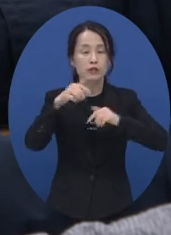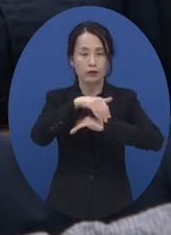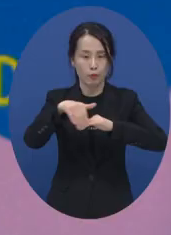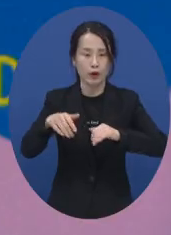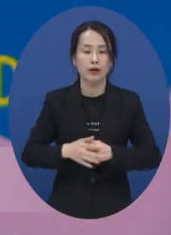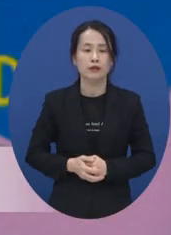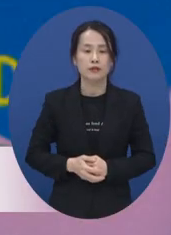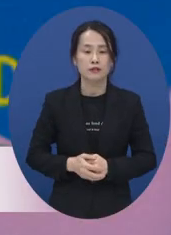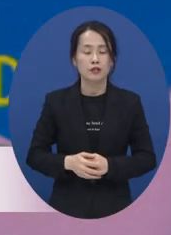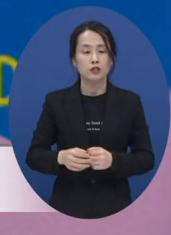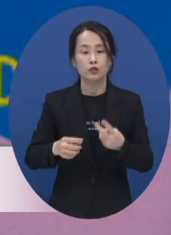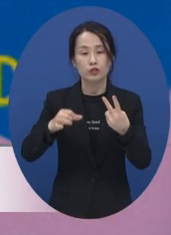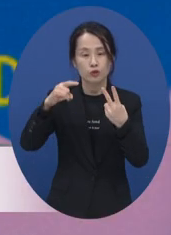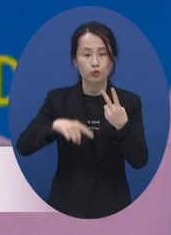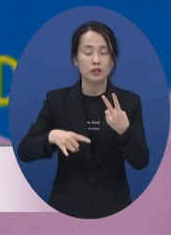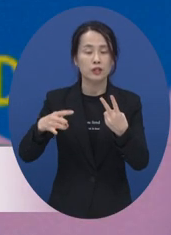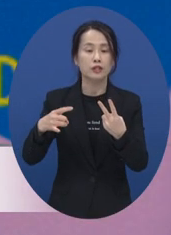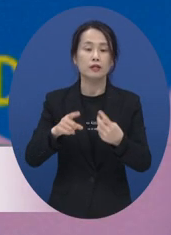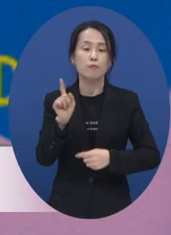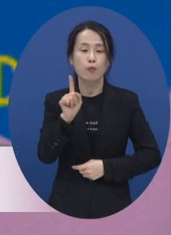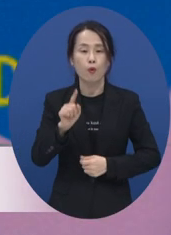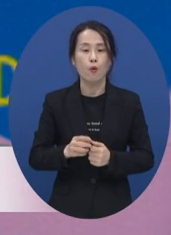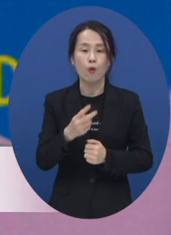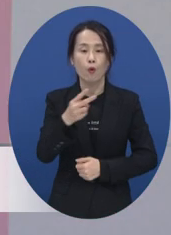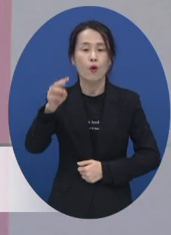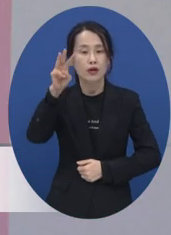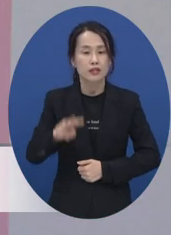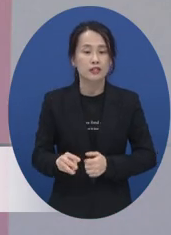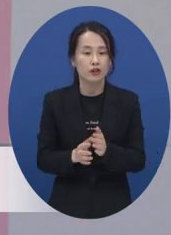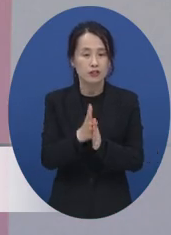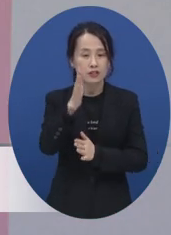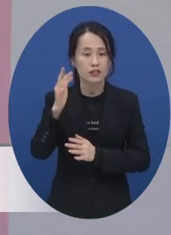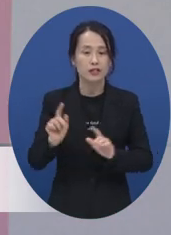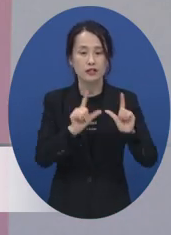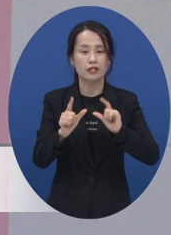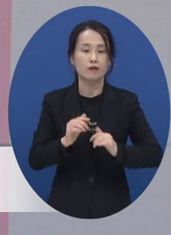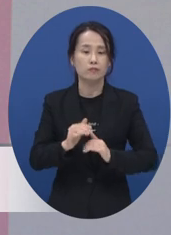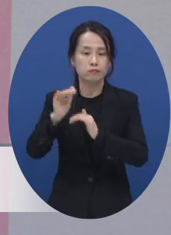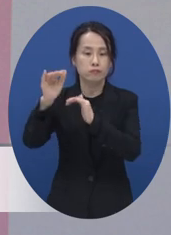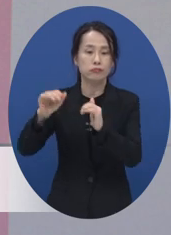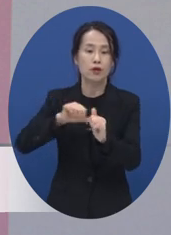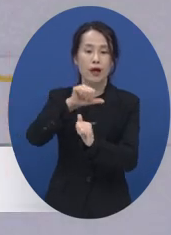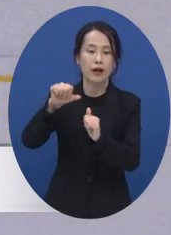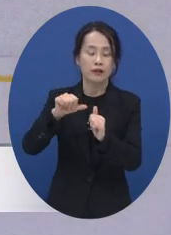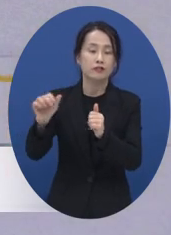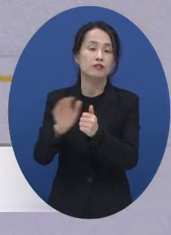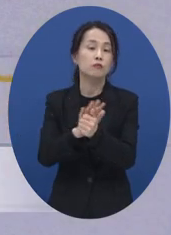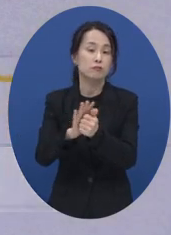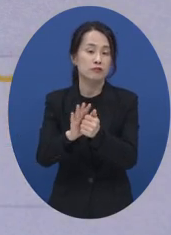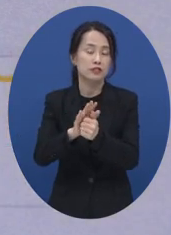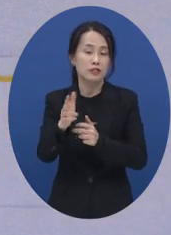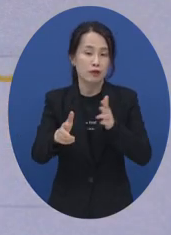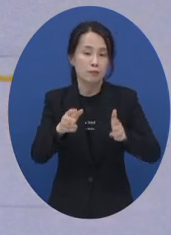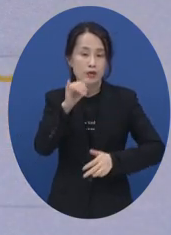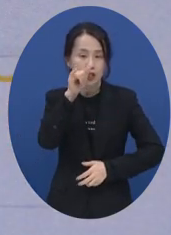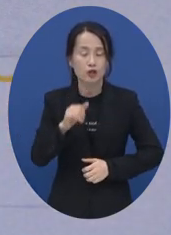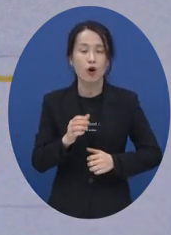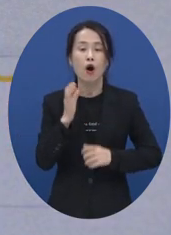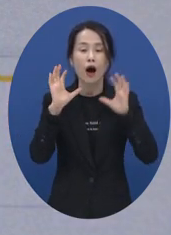겁니다. 이와 함께 최우수 정책으로 선정된 이천시의 생애 주기별 통합 서비스 플랫폼 온드림